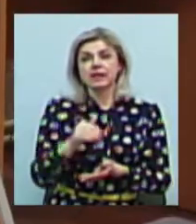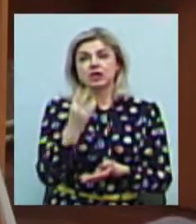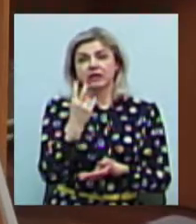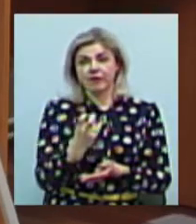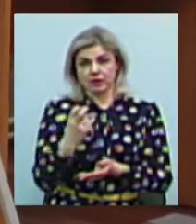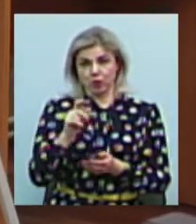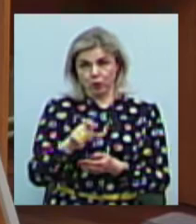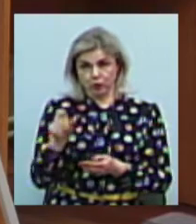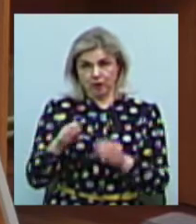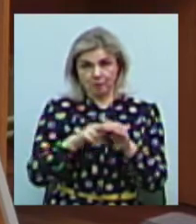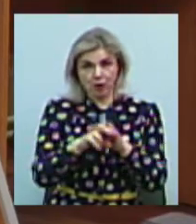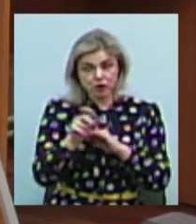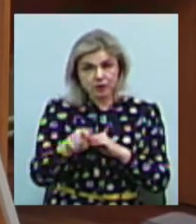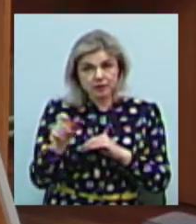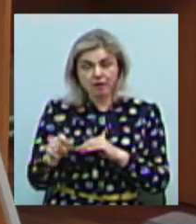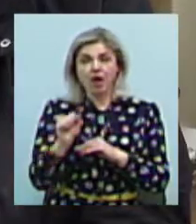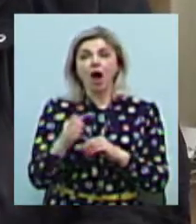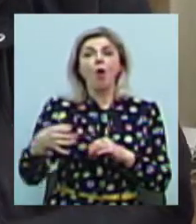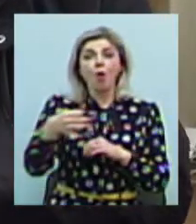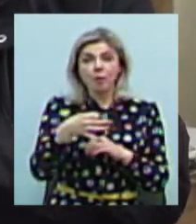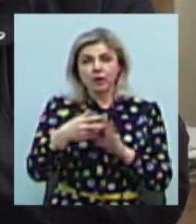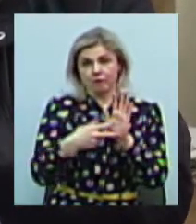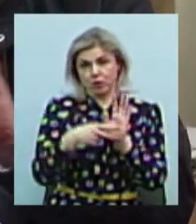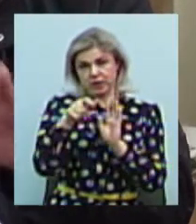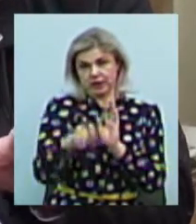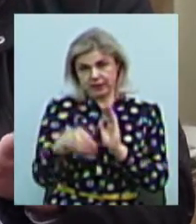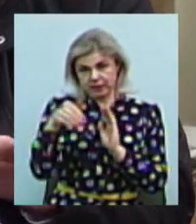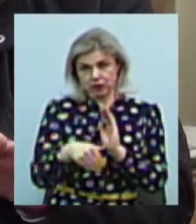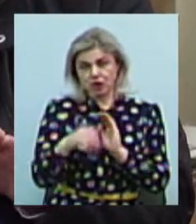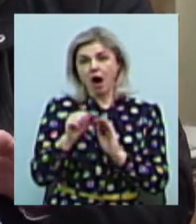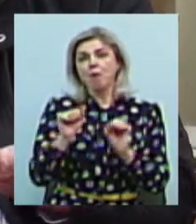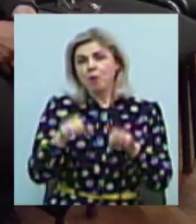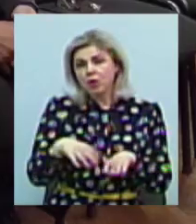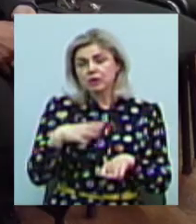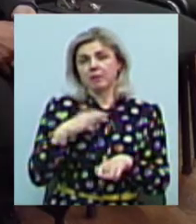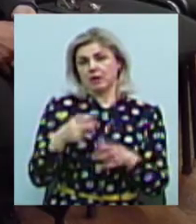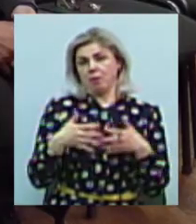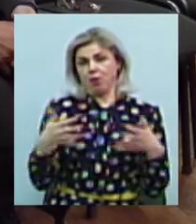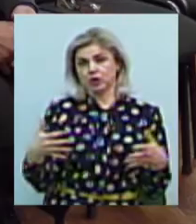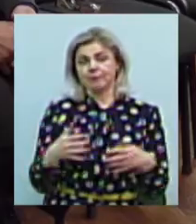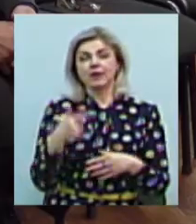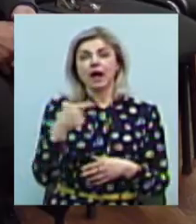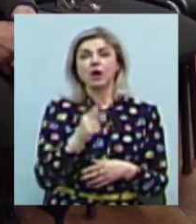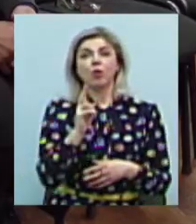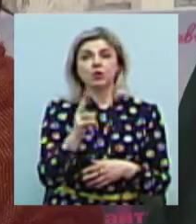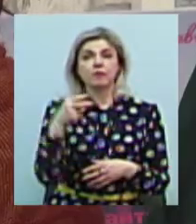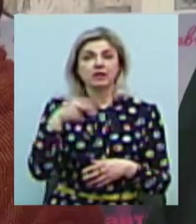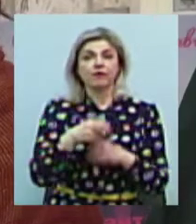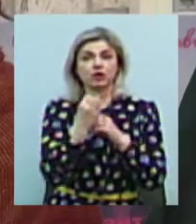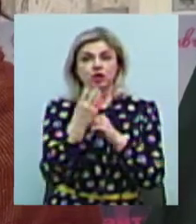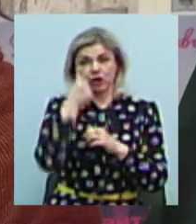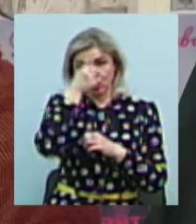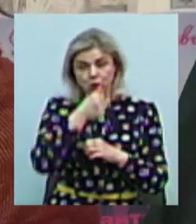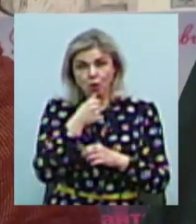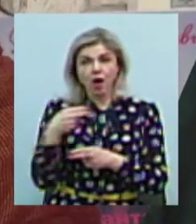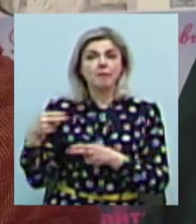вимушених переселенців, в області – 8000, хоча припускає, що їх може бути більше. Галина Кузьмичова 2014 року